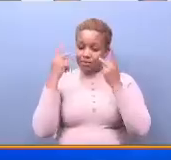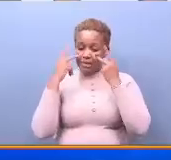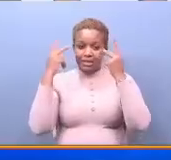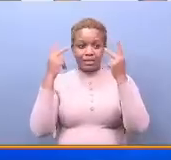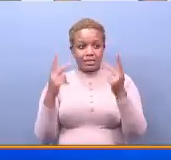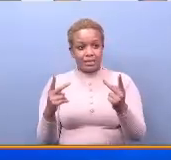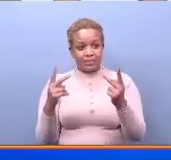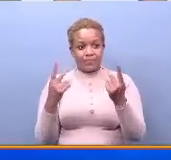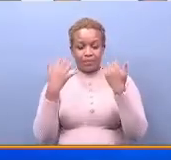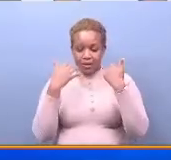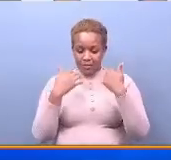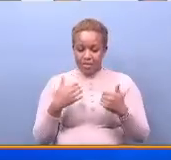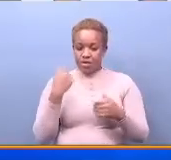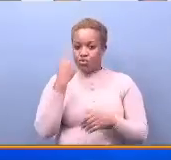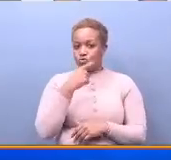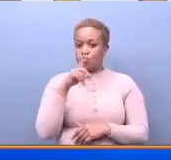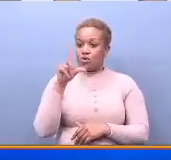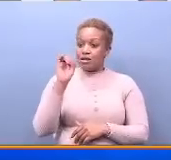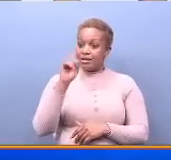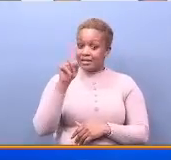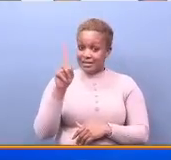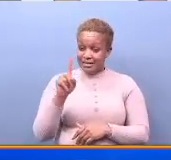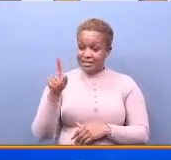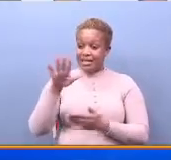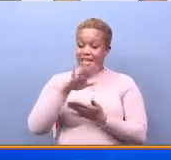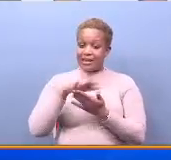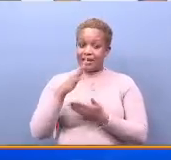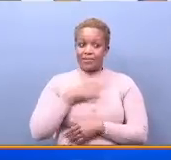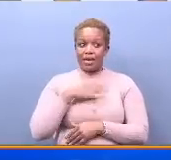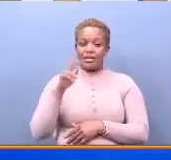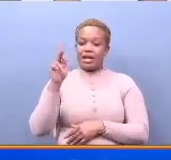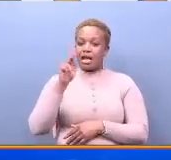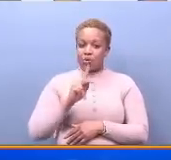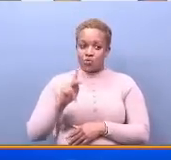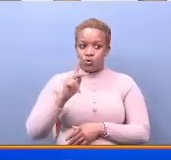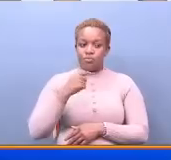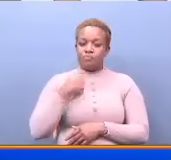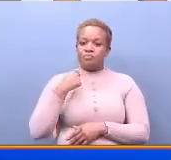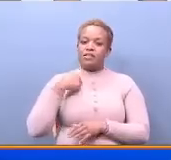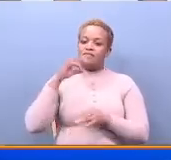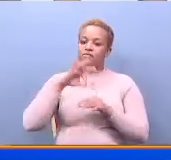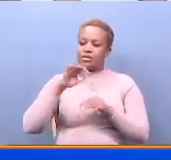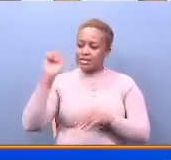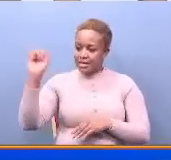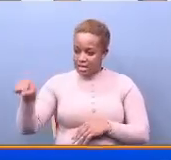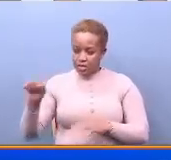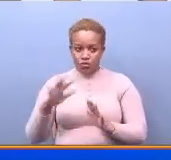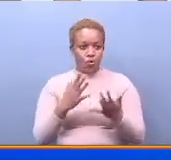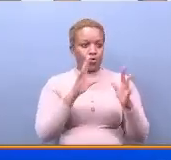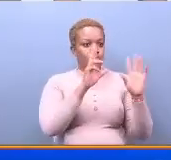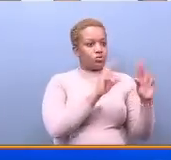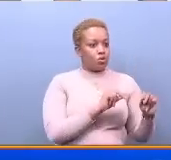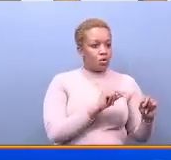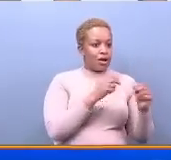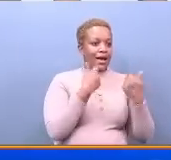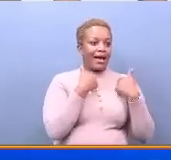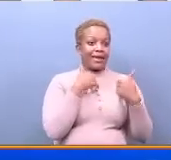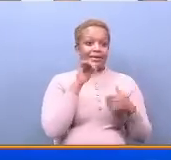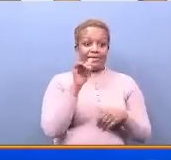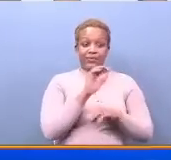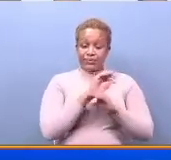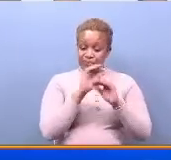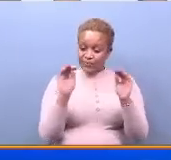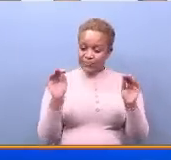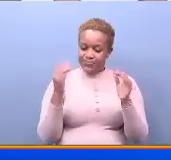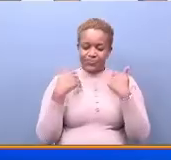Liza, Liz, wodi yangu ni Kangundo, napiga yes ama no. Hatukuona hiyo. Walewa. Sitaki kuenda kwa mambo